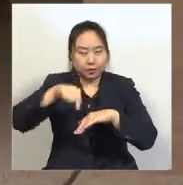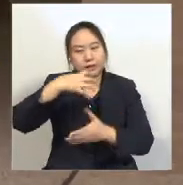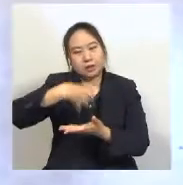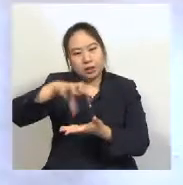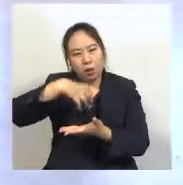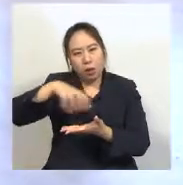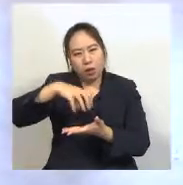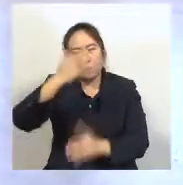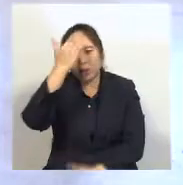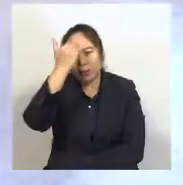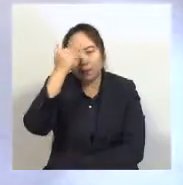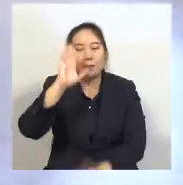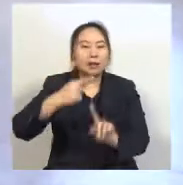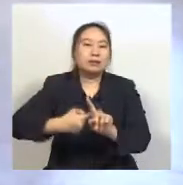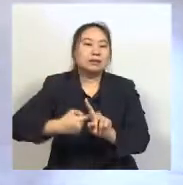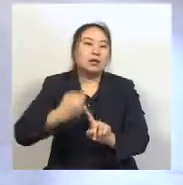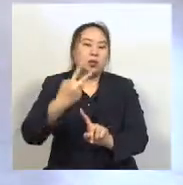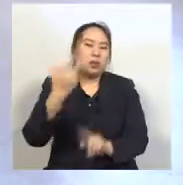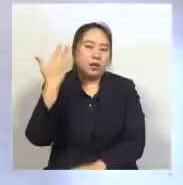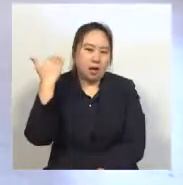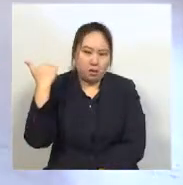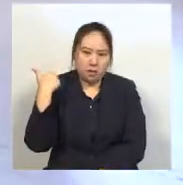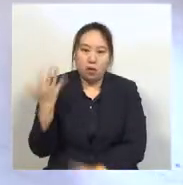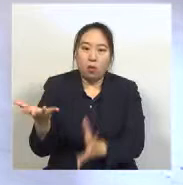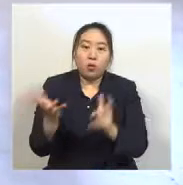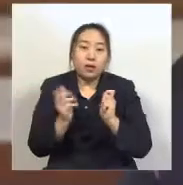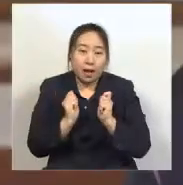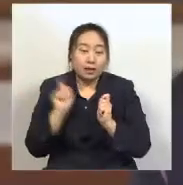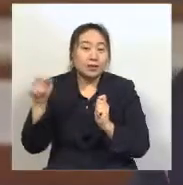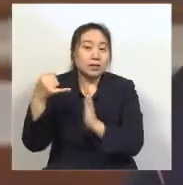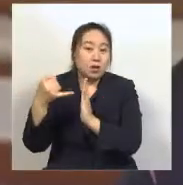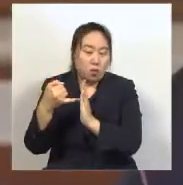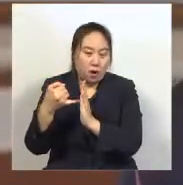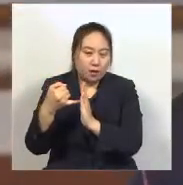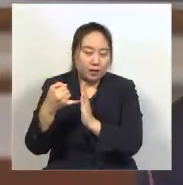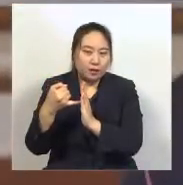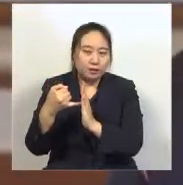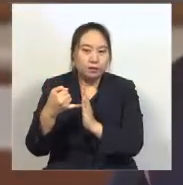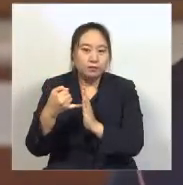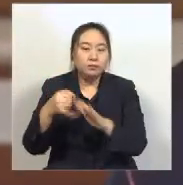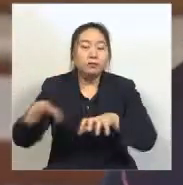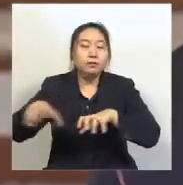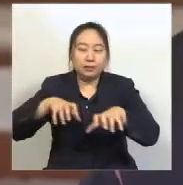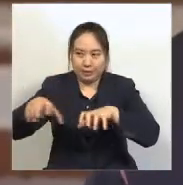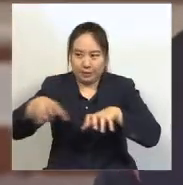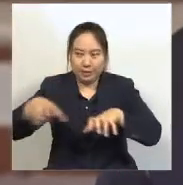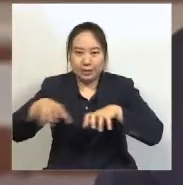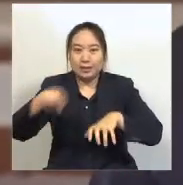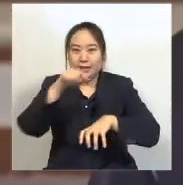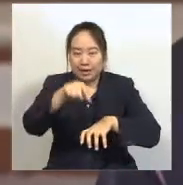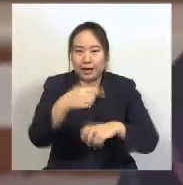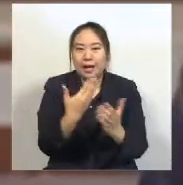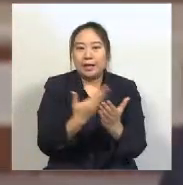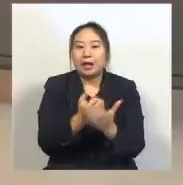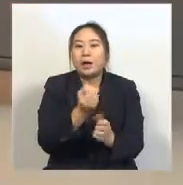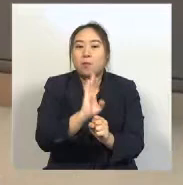งที่มาที่ไปค่ะว่าเมื่อ2เดือนที่ผ่านมาเนี่ยมีการขออนุญาตจากทางจังหวัดจัดผ้าป่าก็มีประชาชนแล้วก็ผู้มีจิตศรั